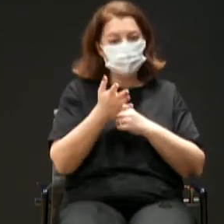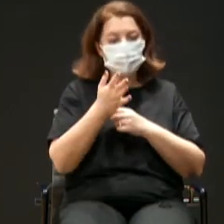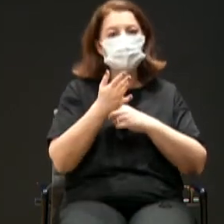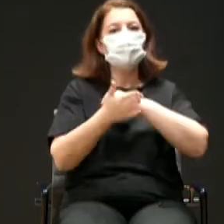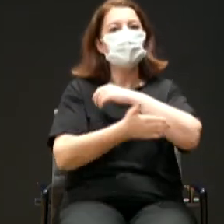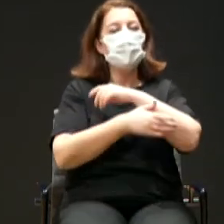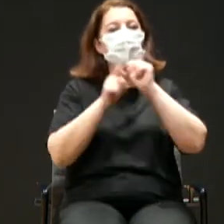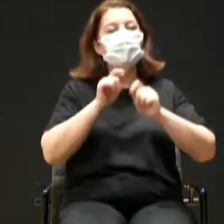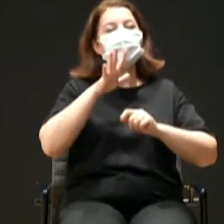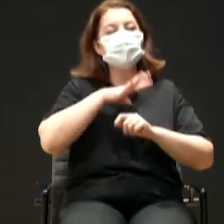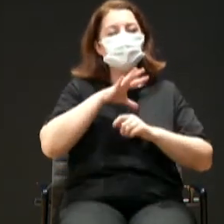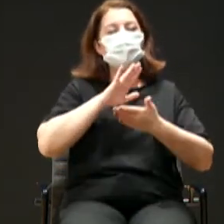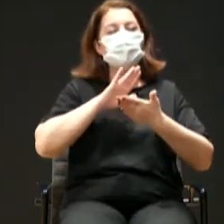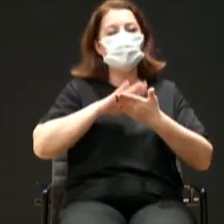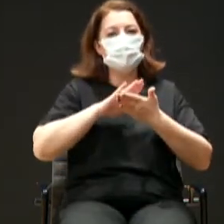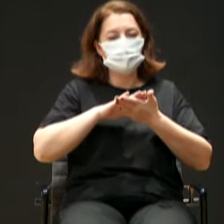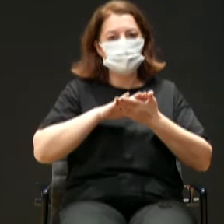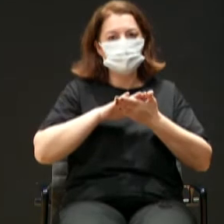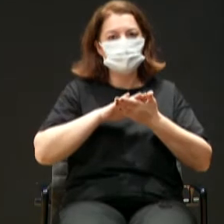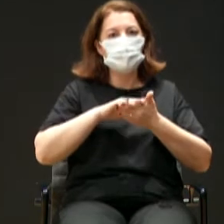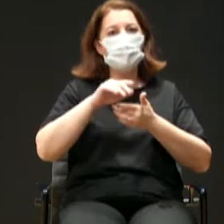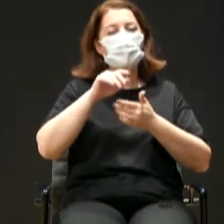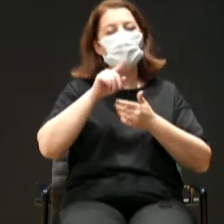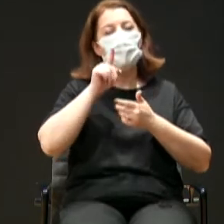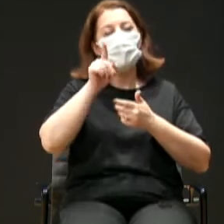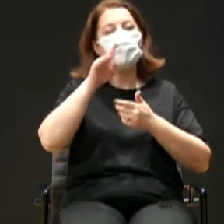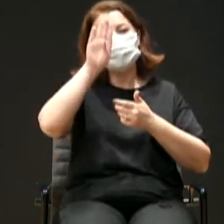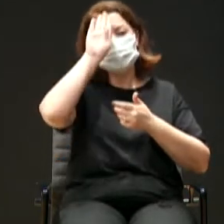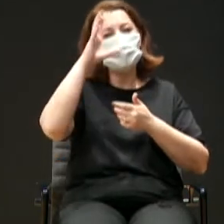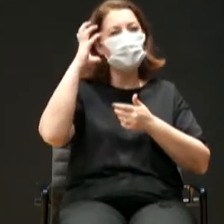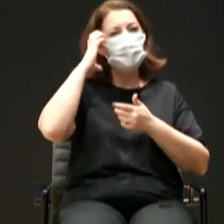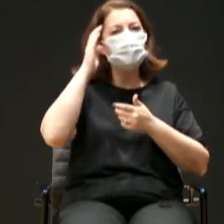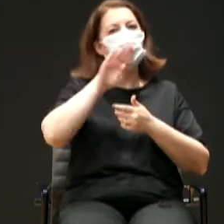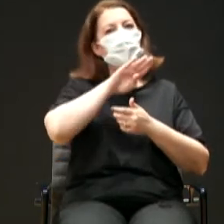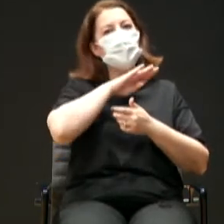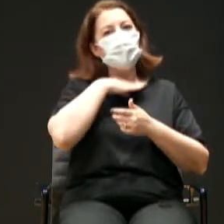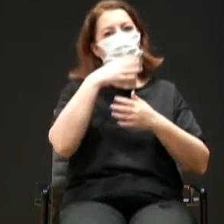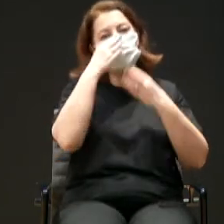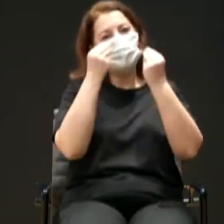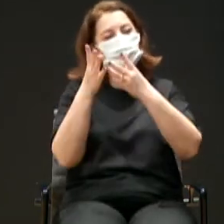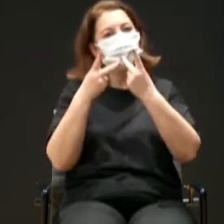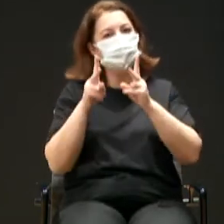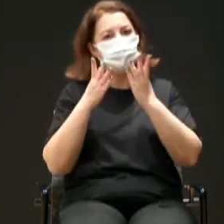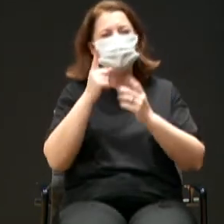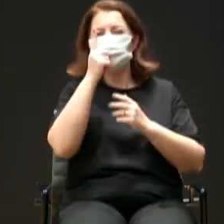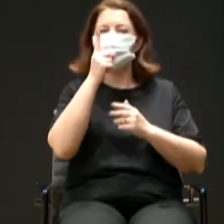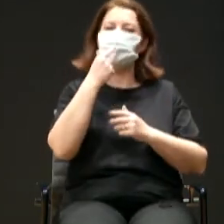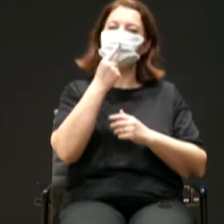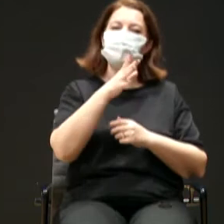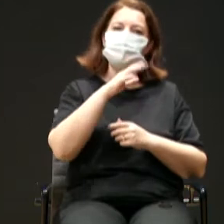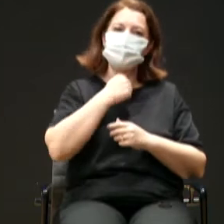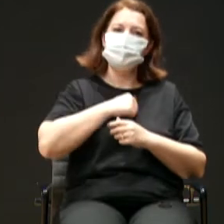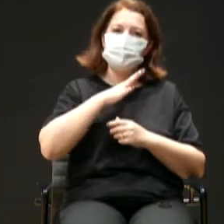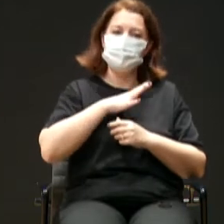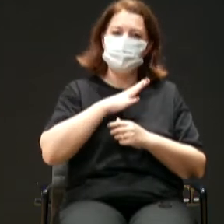etmek isteyen arkadaşlar o kanaldan kurbanlarını halledebilirler. Bir ikazda daha bulunmak istiyorum.